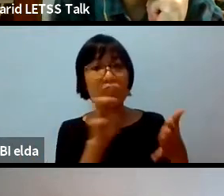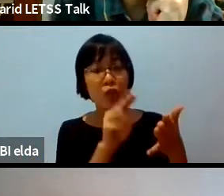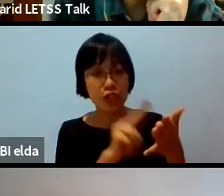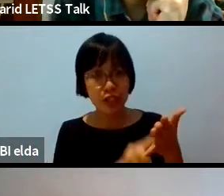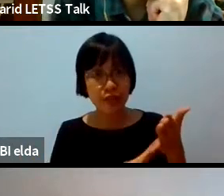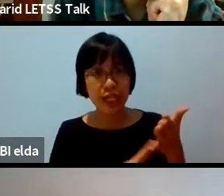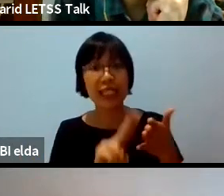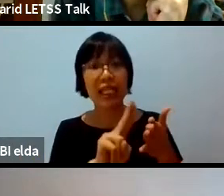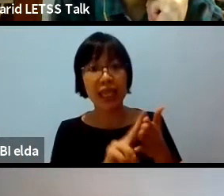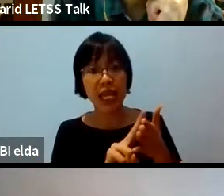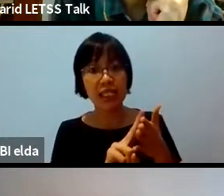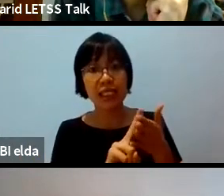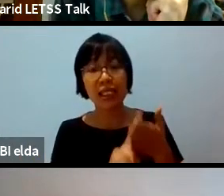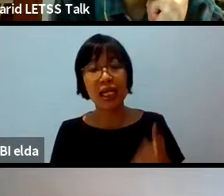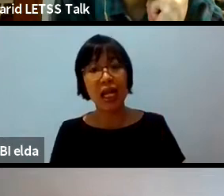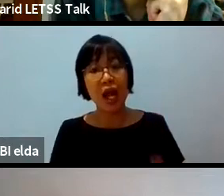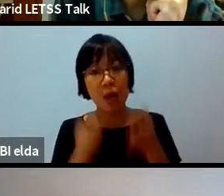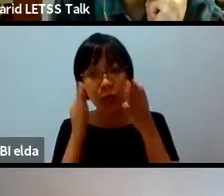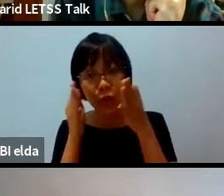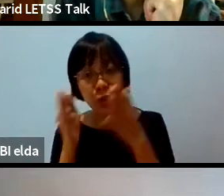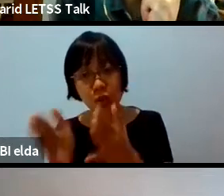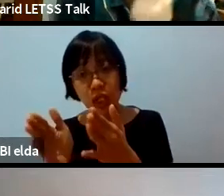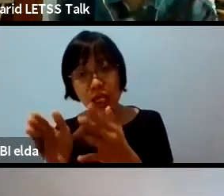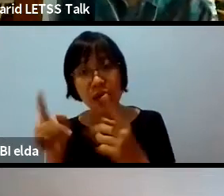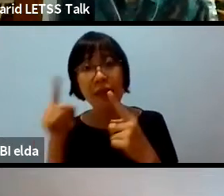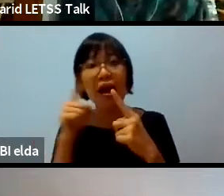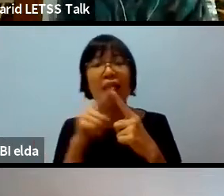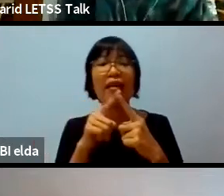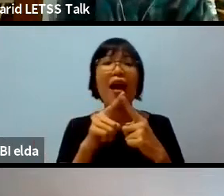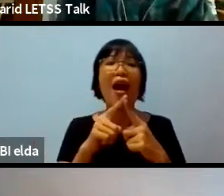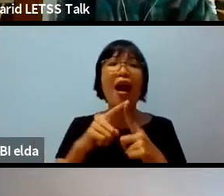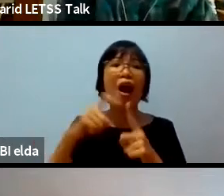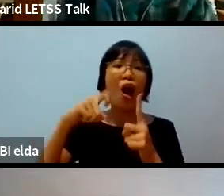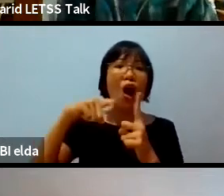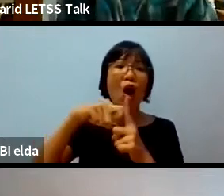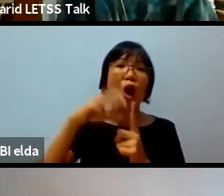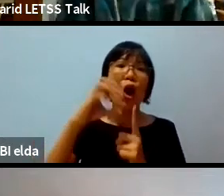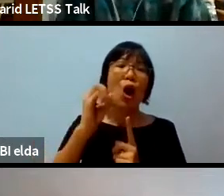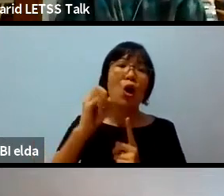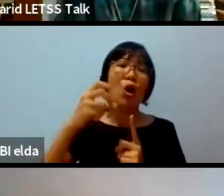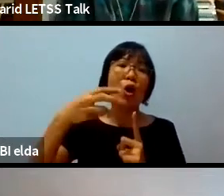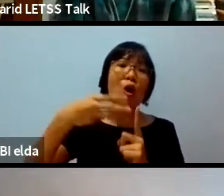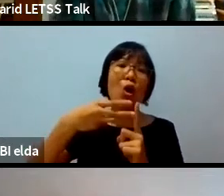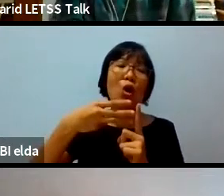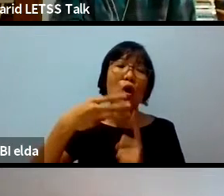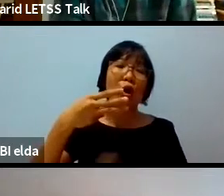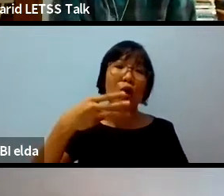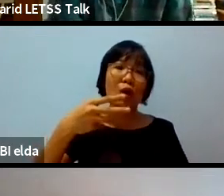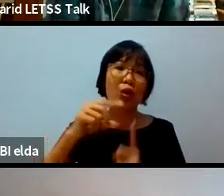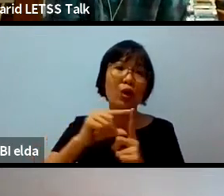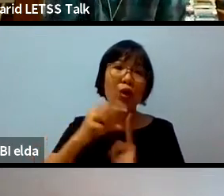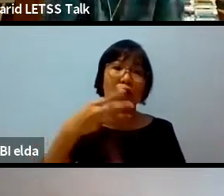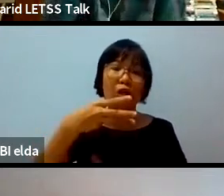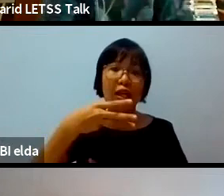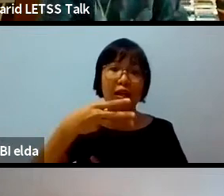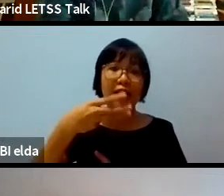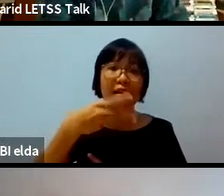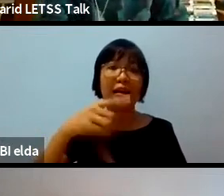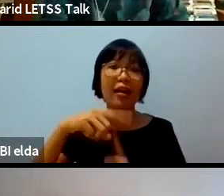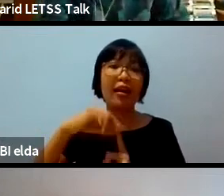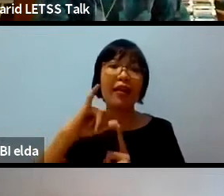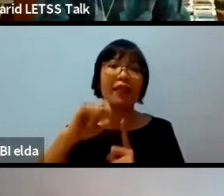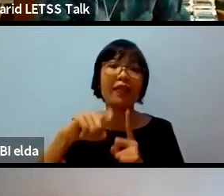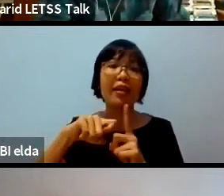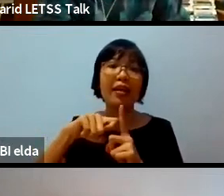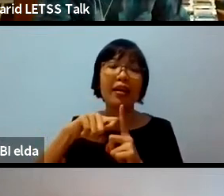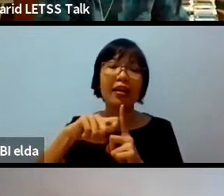di kode etiknya. Yang saya tadi tertarik dengan Ibu Diana dari UI itu yang pertama.